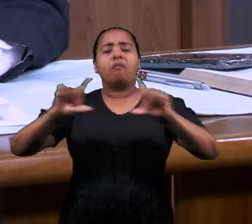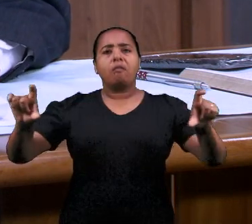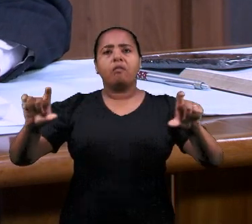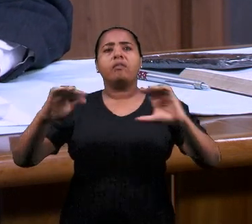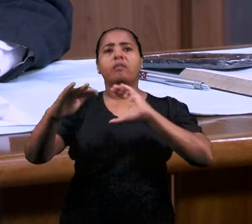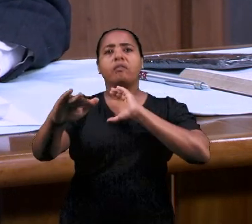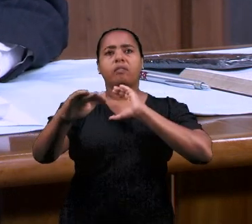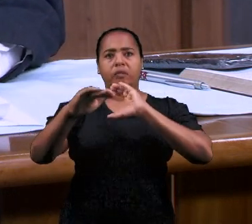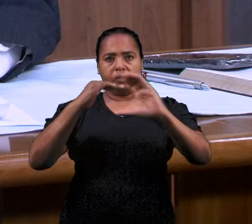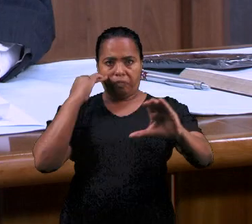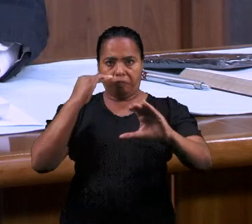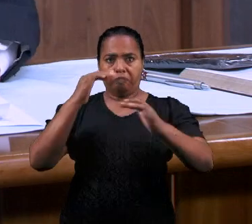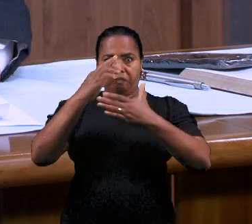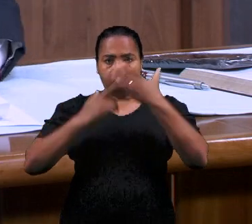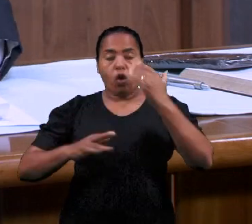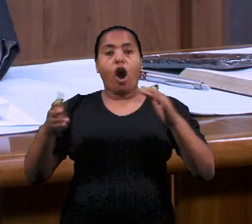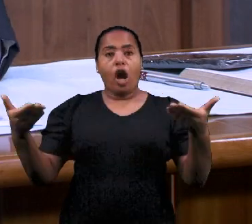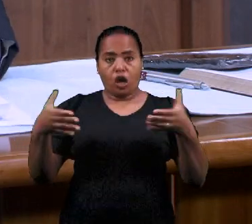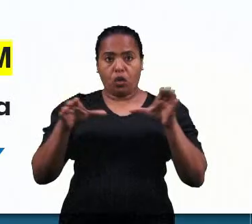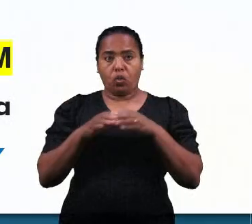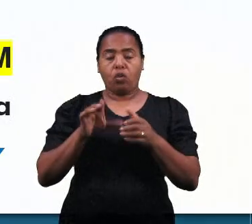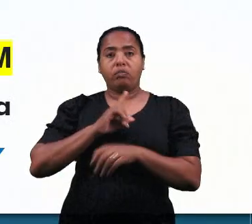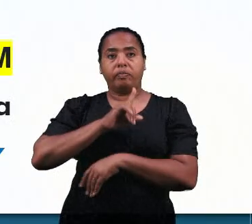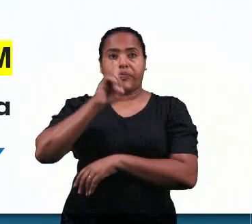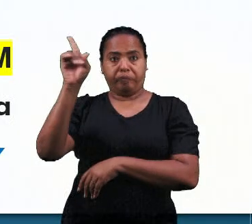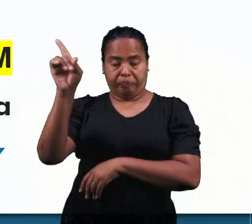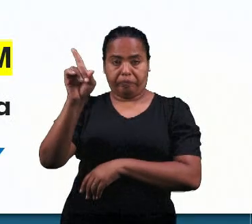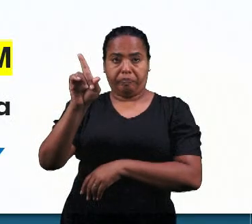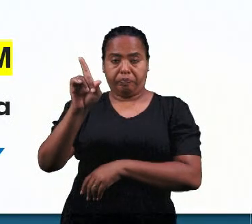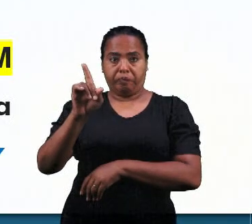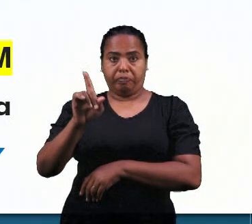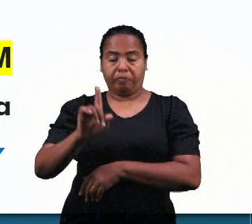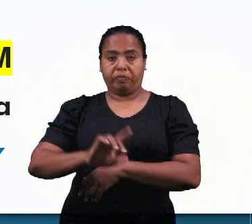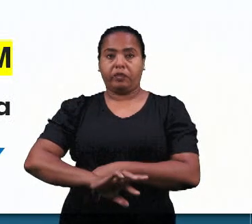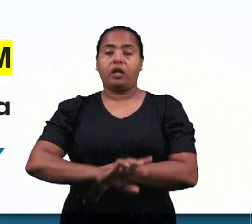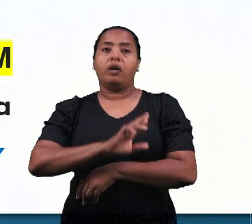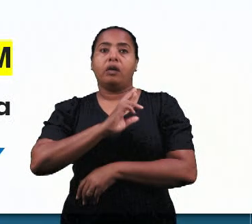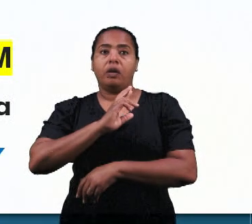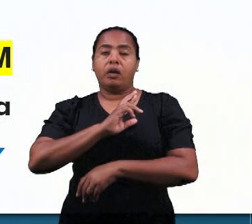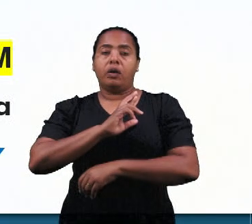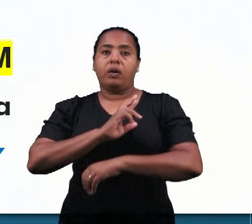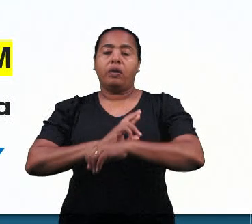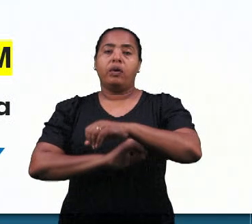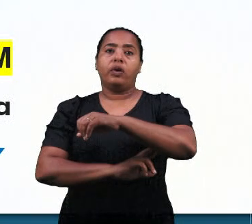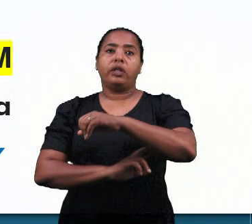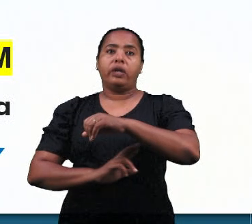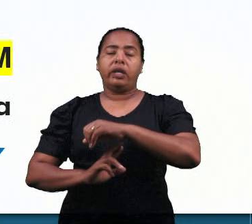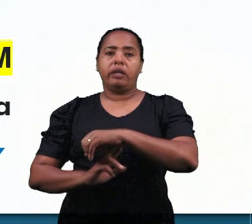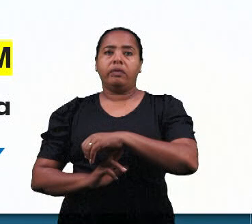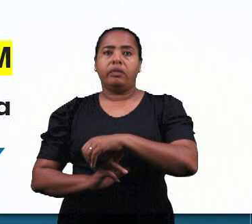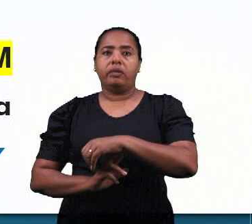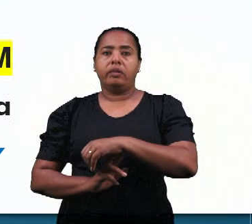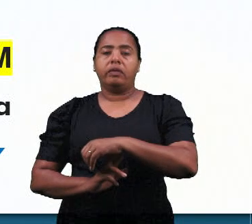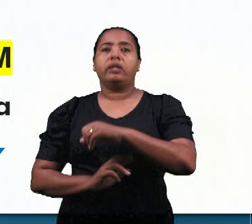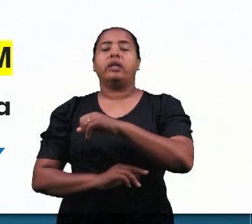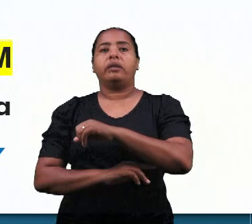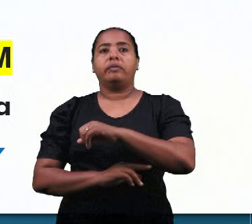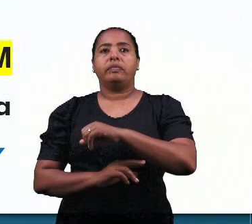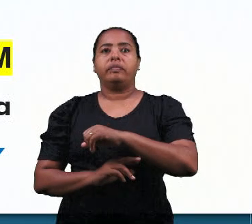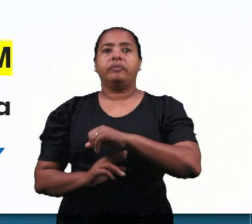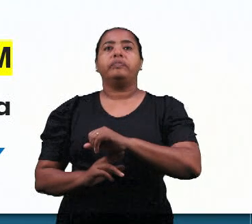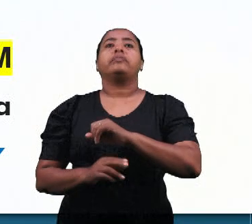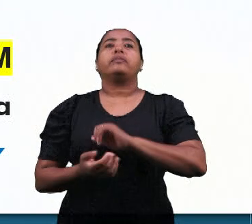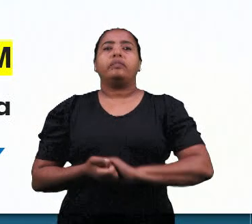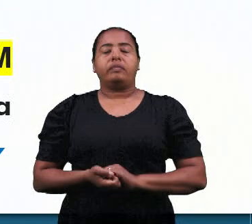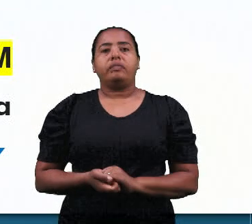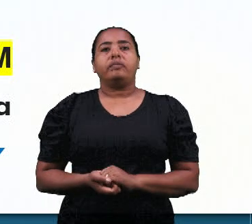Seigneur Jésus. Nous allons voir maintenant une phrase qui a été envoyée à notre rédaction, qu'elle vient de Rondônia. Elle est du